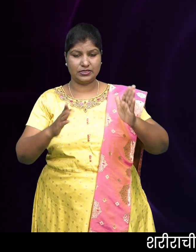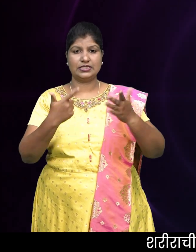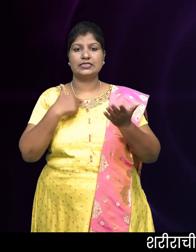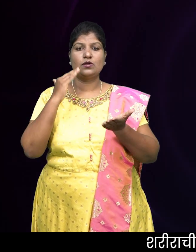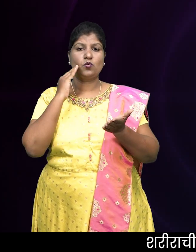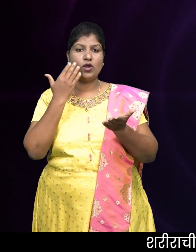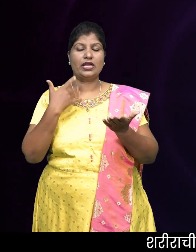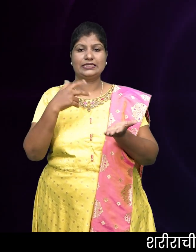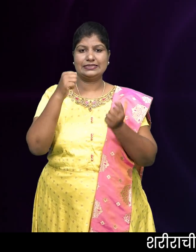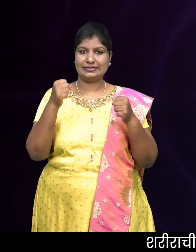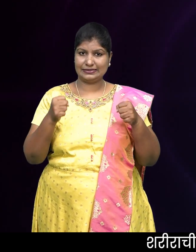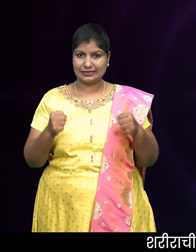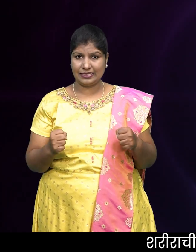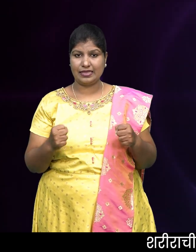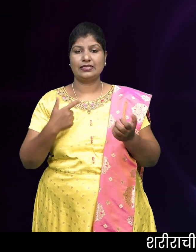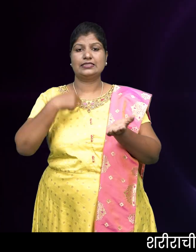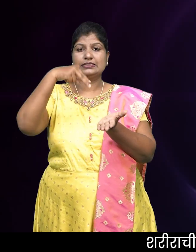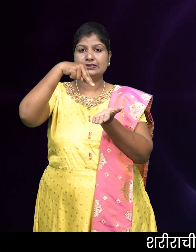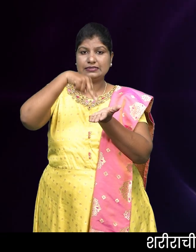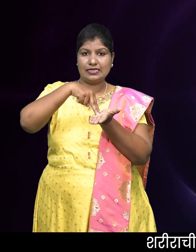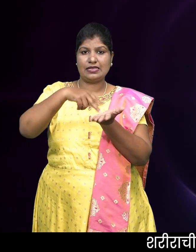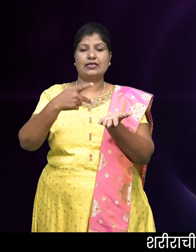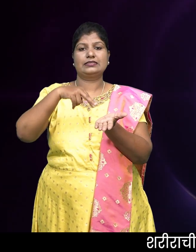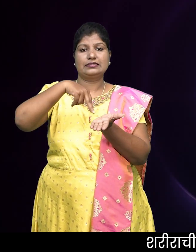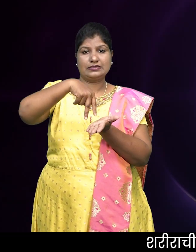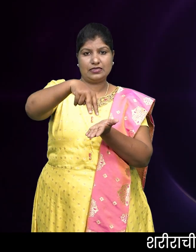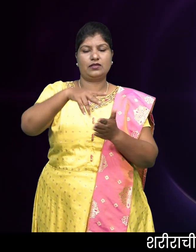शरीराची स्थिती राखण्यास मदत करतात.